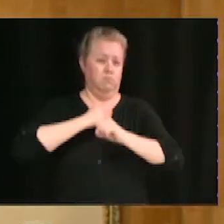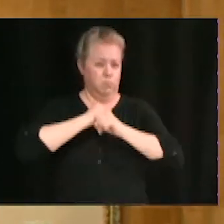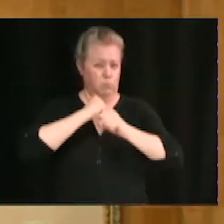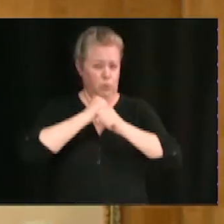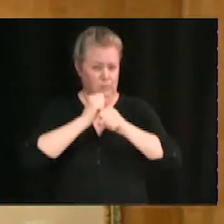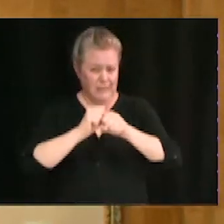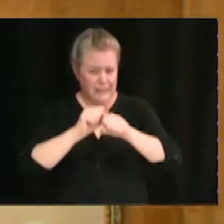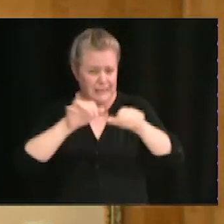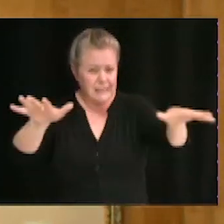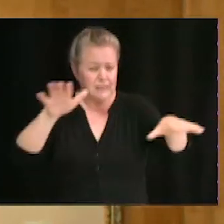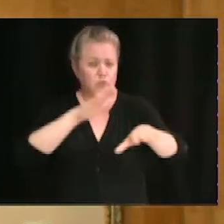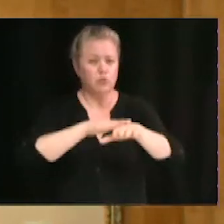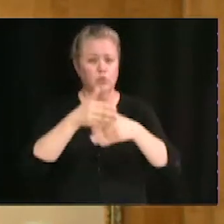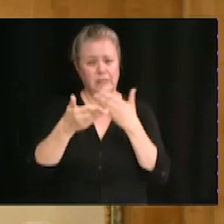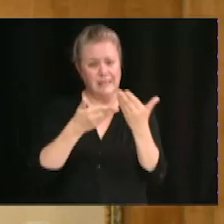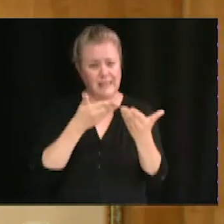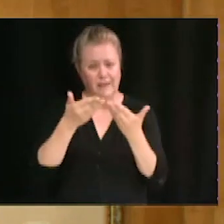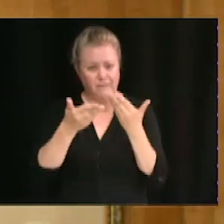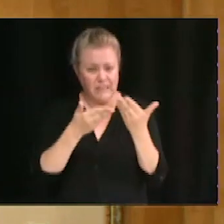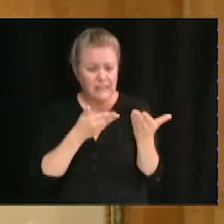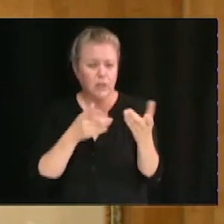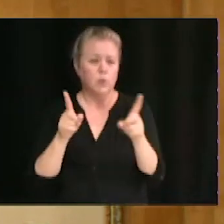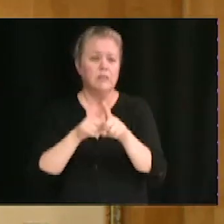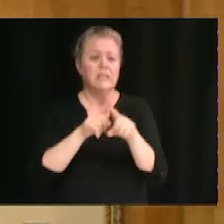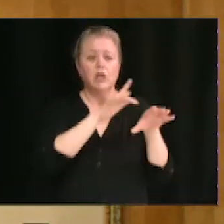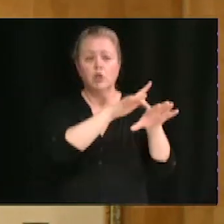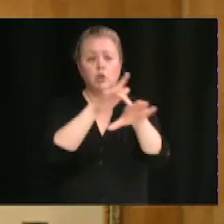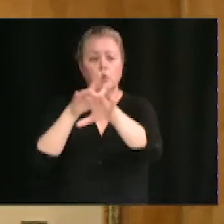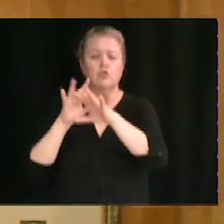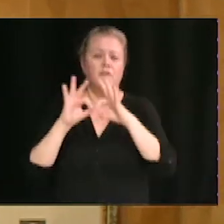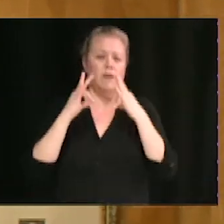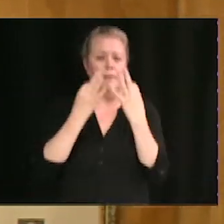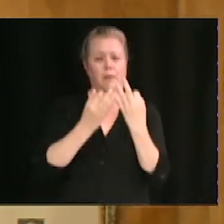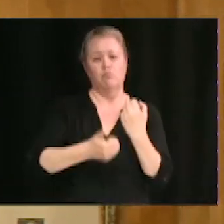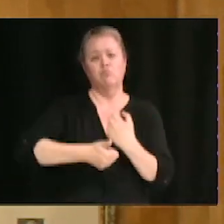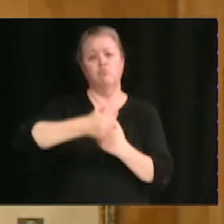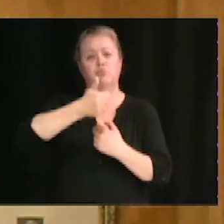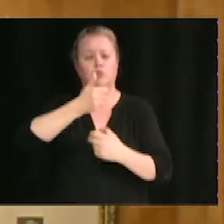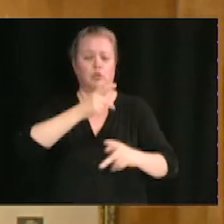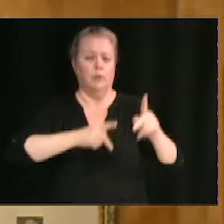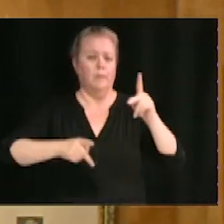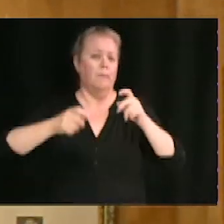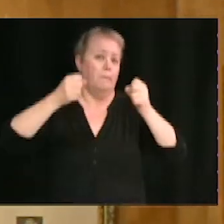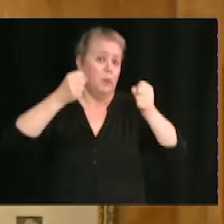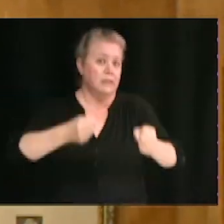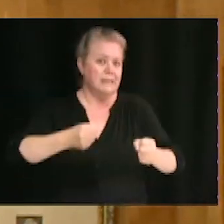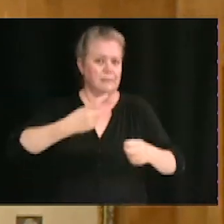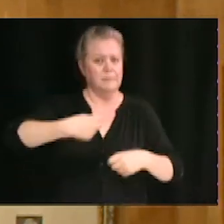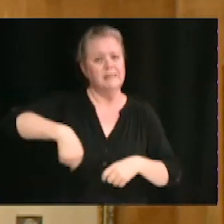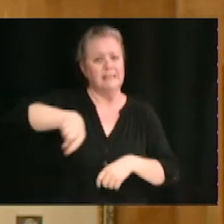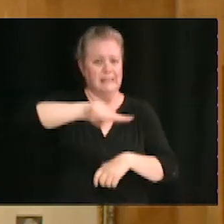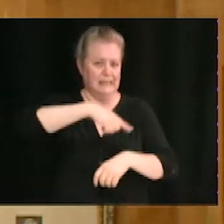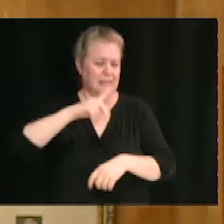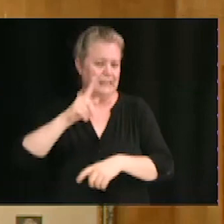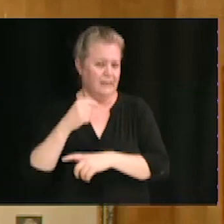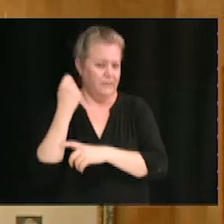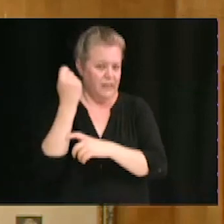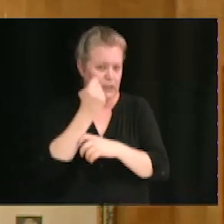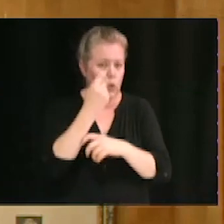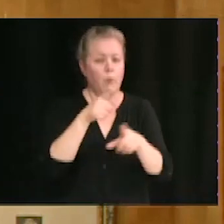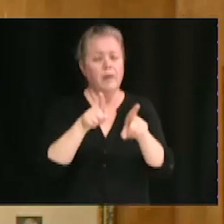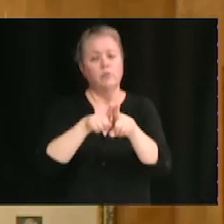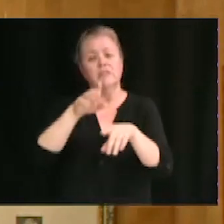population et toucher le plus grand nombre possible de familles sur le territoire de la Ville de Victorieville, mais également aussi sur le territoire de la Mercée d